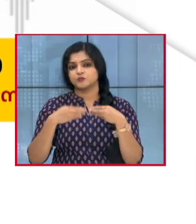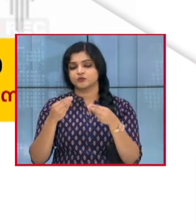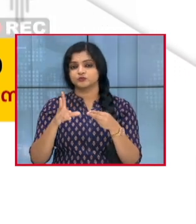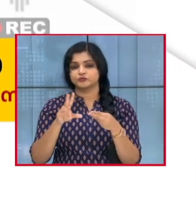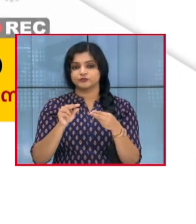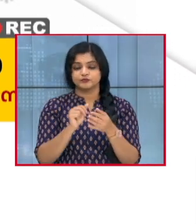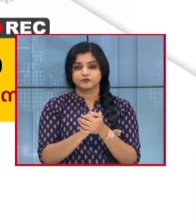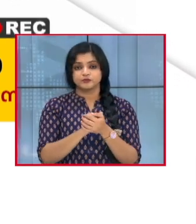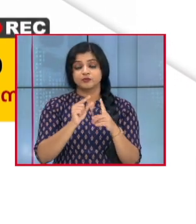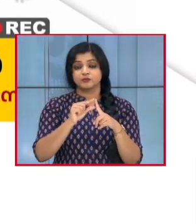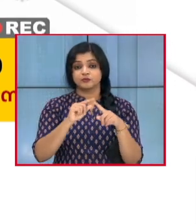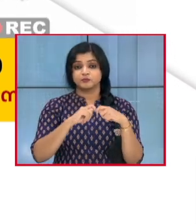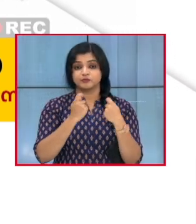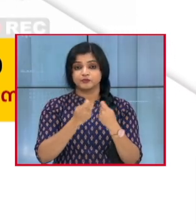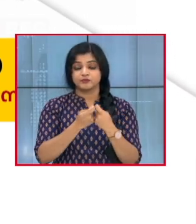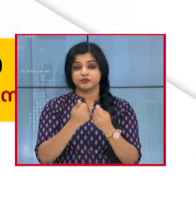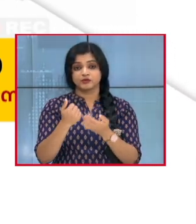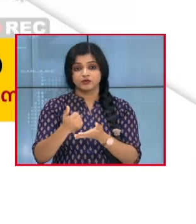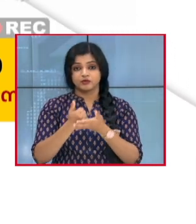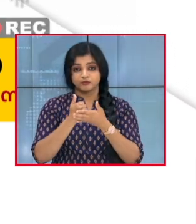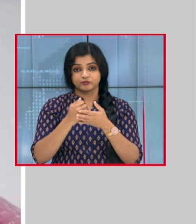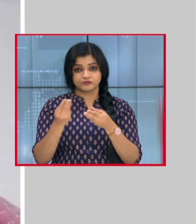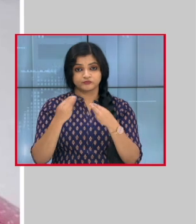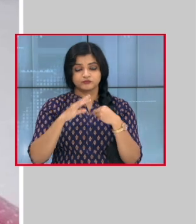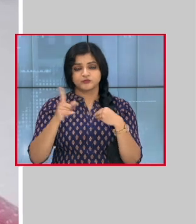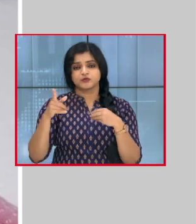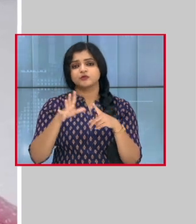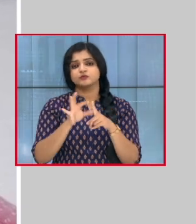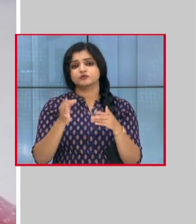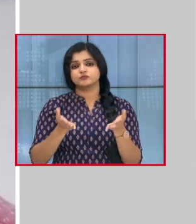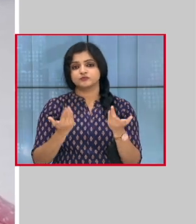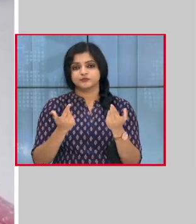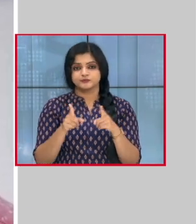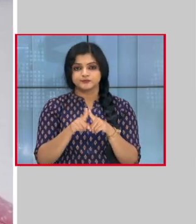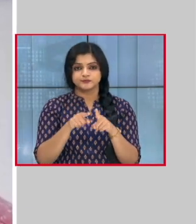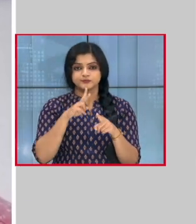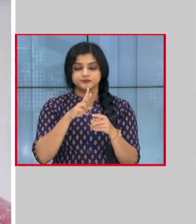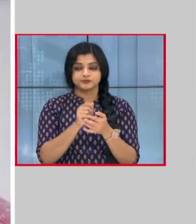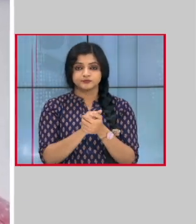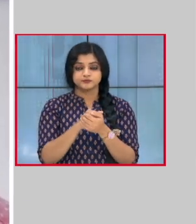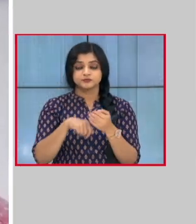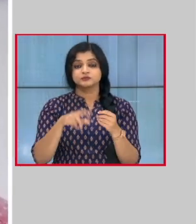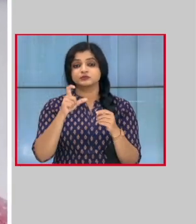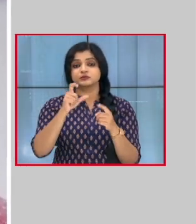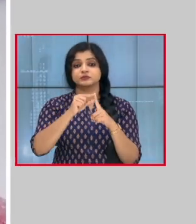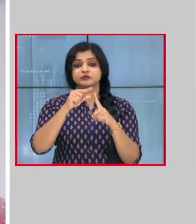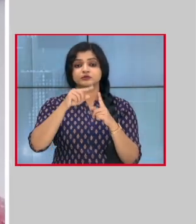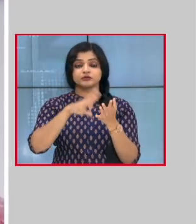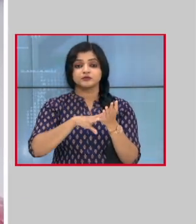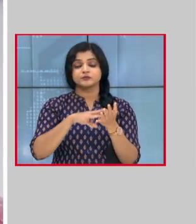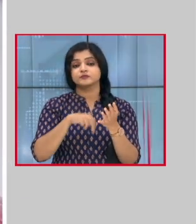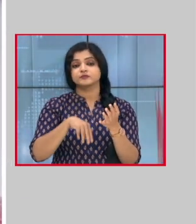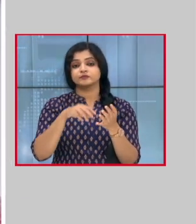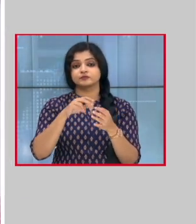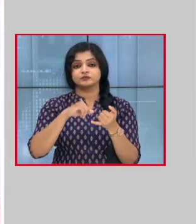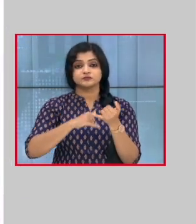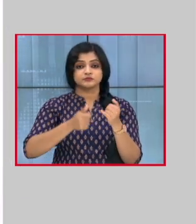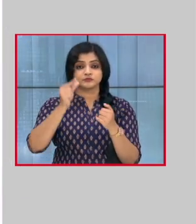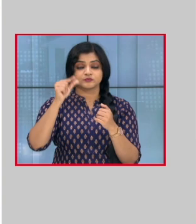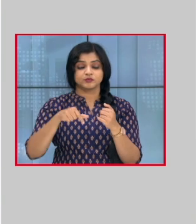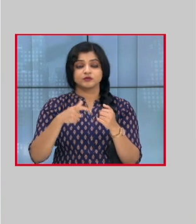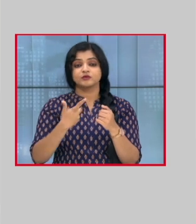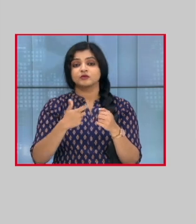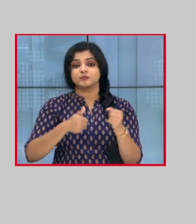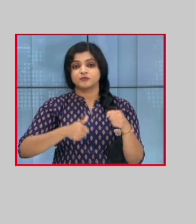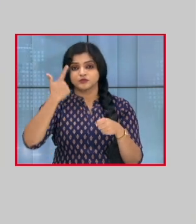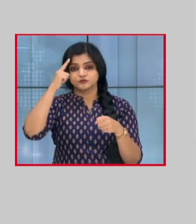പാർട്ടിയെ സഹായിച്ചാൽ നിങ്ങൾക്ക് നിങ്ങളുടെ രീതി നിങ്ങൾക്ക് ചെയ്യാം. CPIM സംസ്ഥാന സെക്രട്ടറി MV ഗോവിന്ദൻ നയിക്കുന്ന ജാഥയ്ക്കായാണ് പണം ചോദിക്കുന്നതെന്നും ബ്രാഞ്ച്